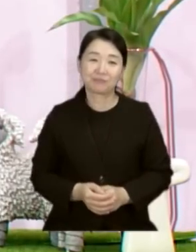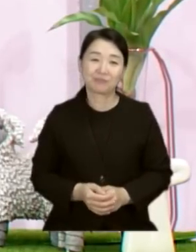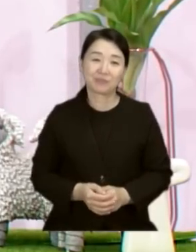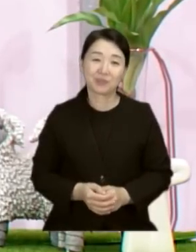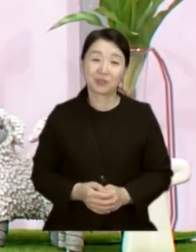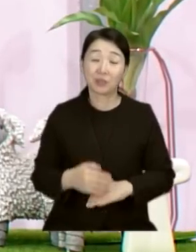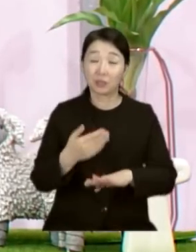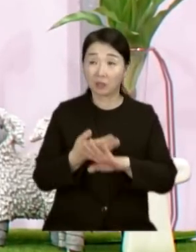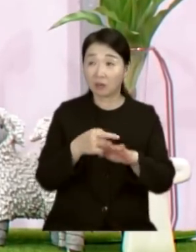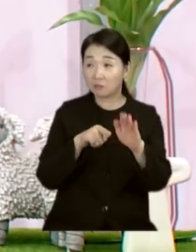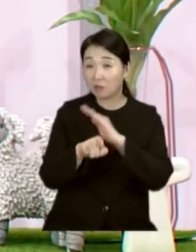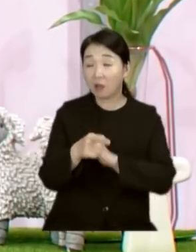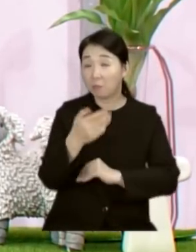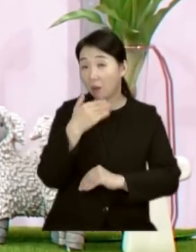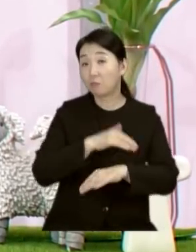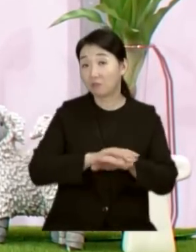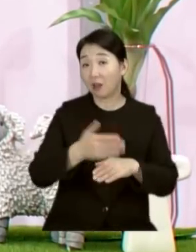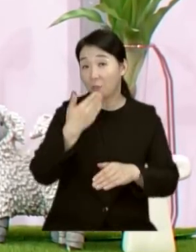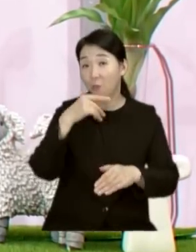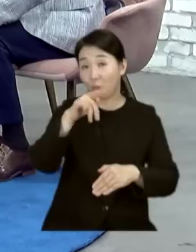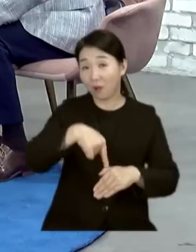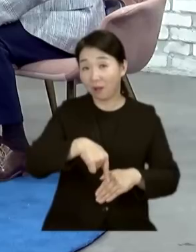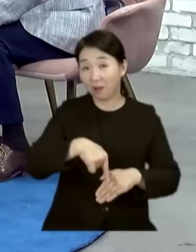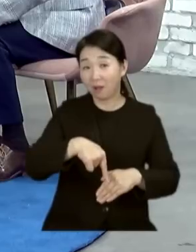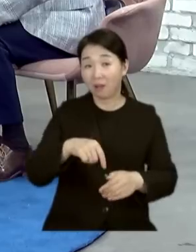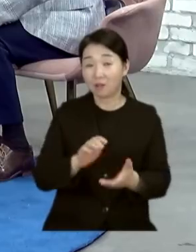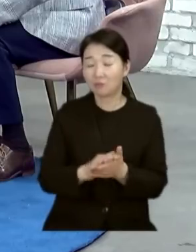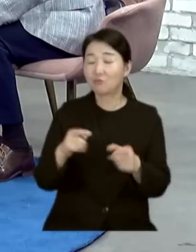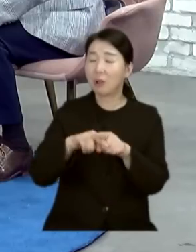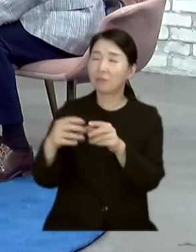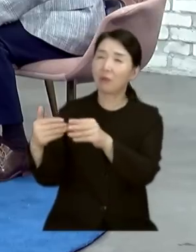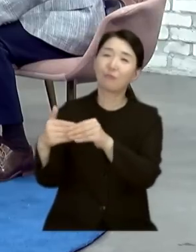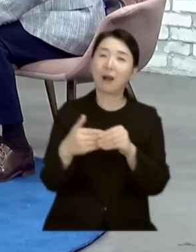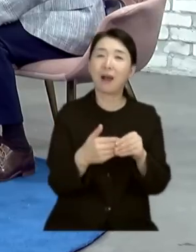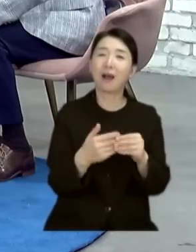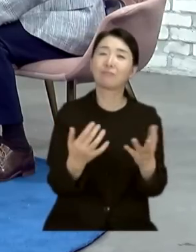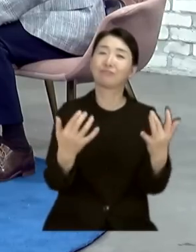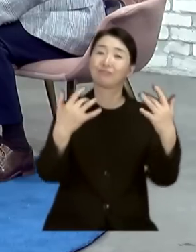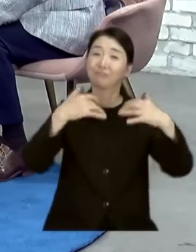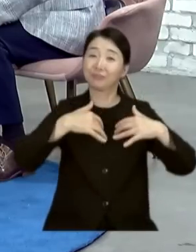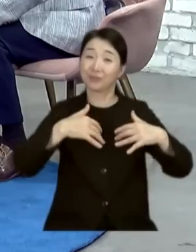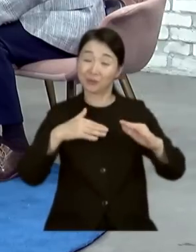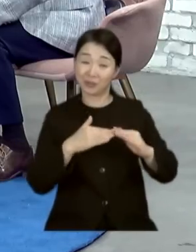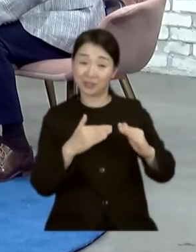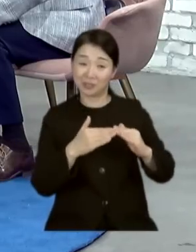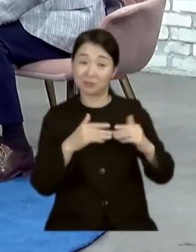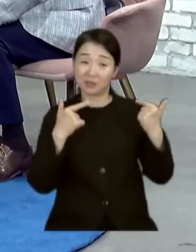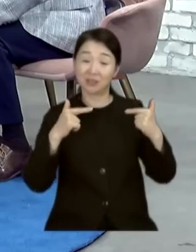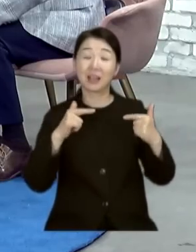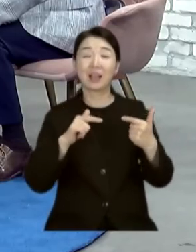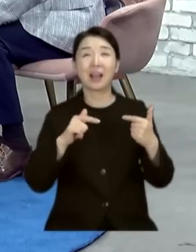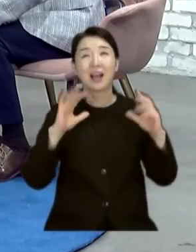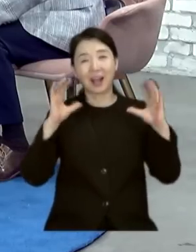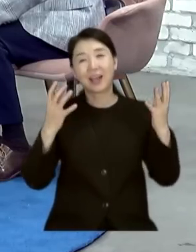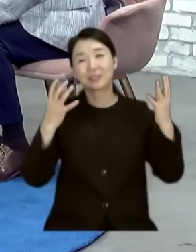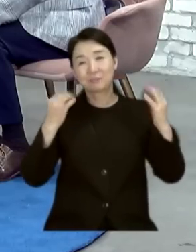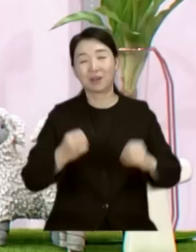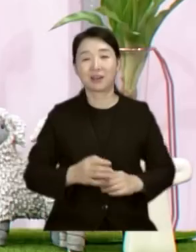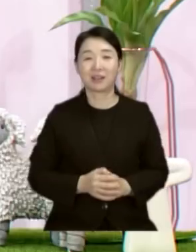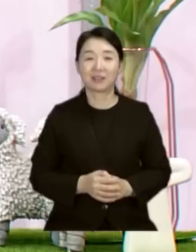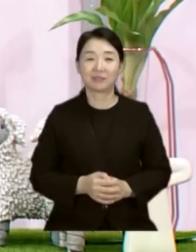또 능청스럽게 밥도 잘 먹고 다니고 또 친구도 우르르 데리고 와서 저희 집에서 저희 집 항상 아이들이